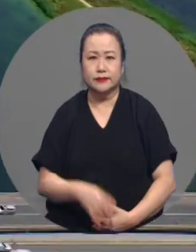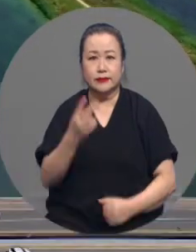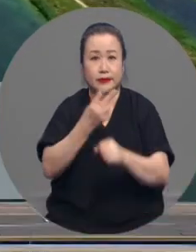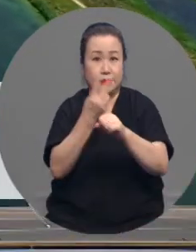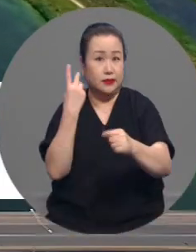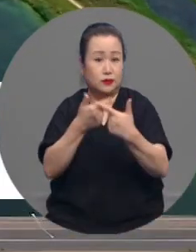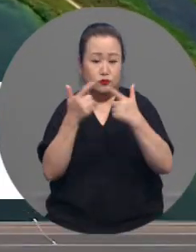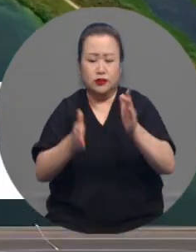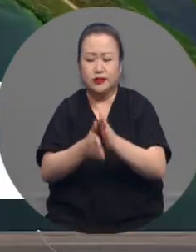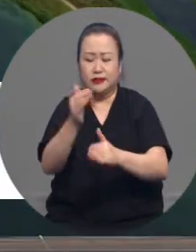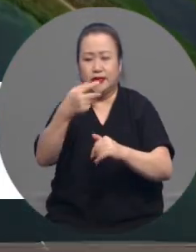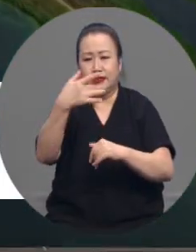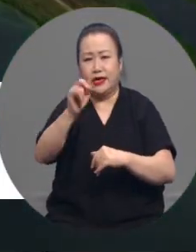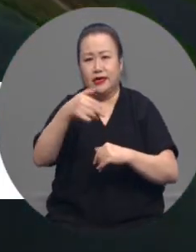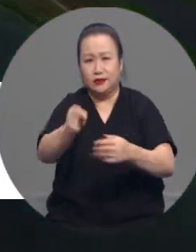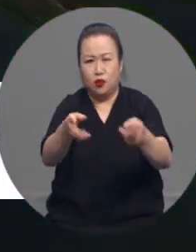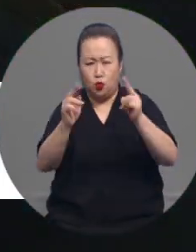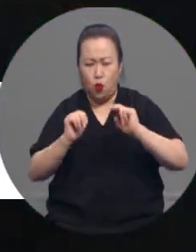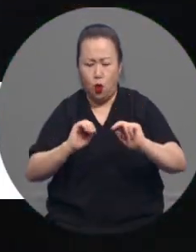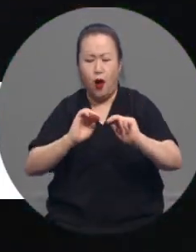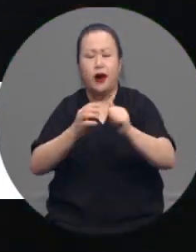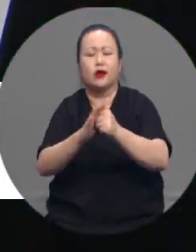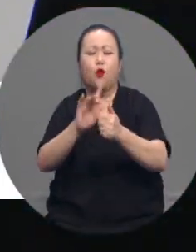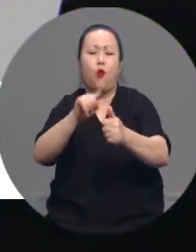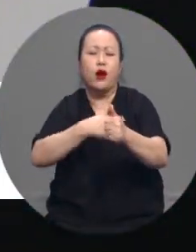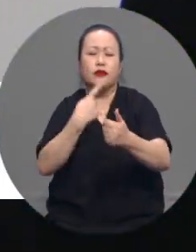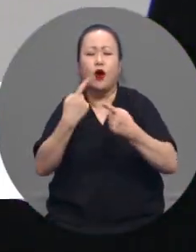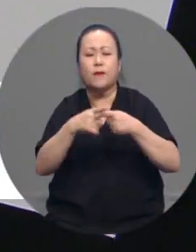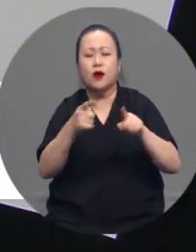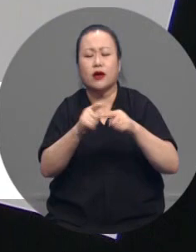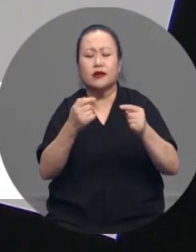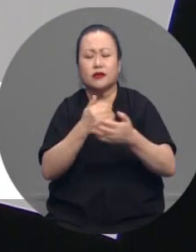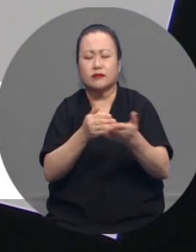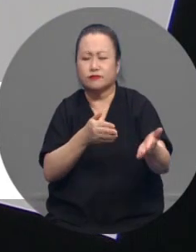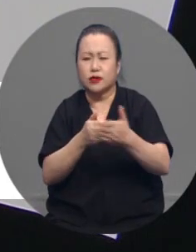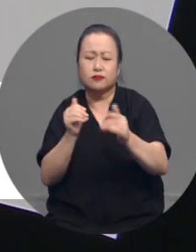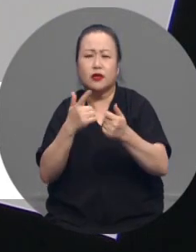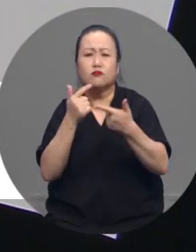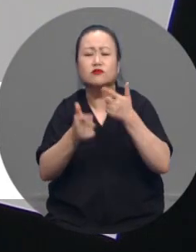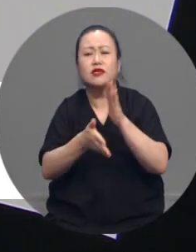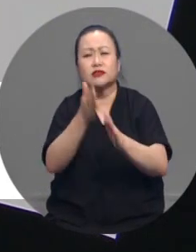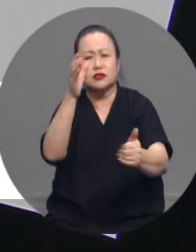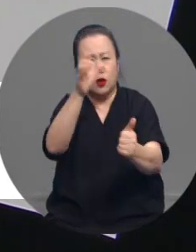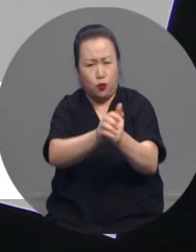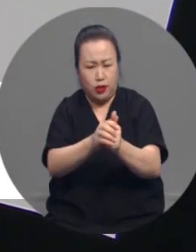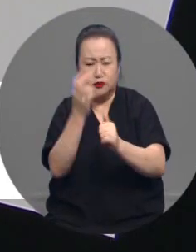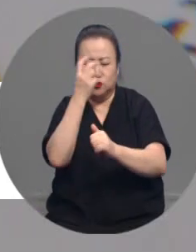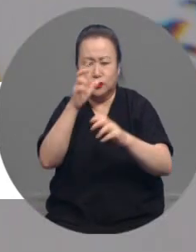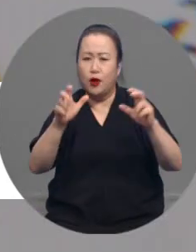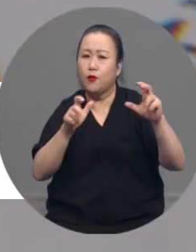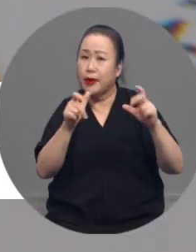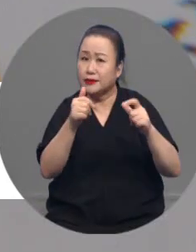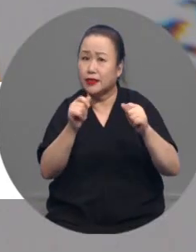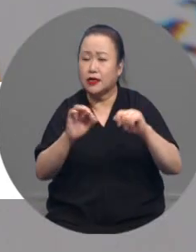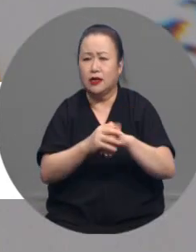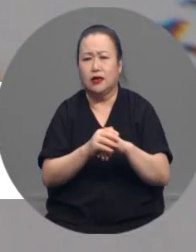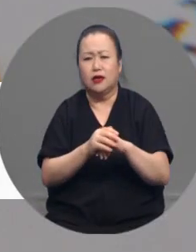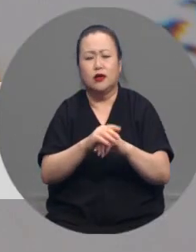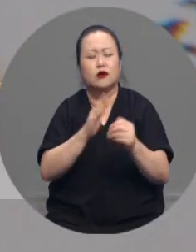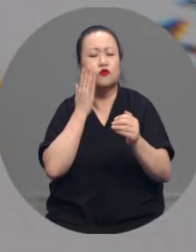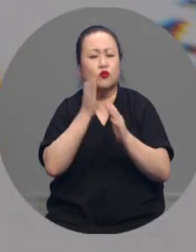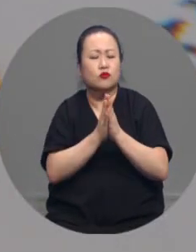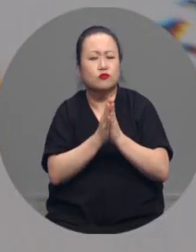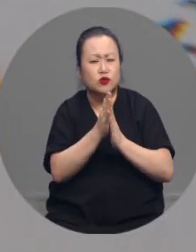2년 전 부산시의 대저대교 환경영향평가가 반려됐습니다. 부산시가 위탁한 조사업체가 동식물